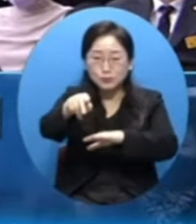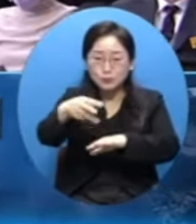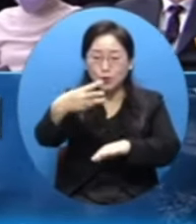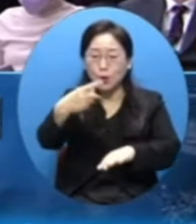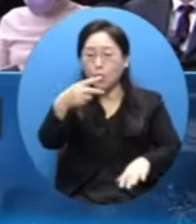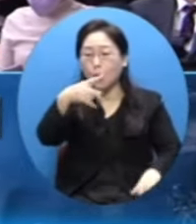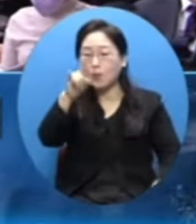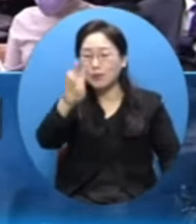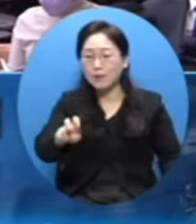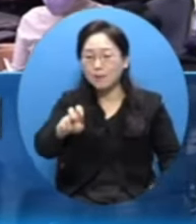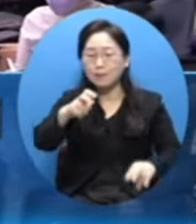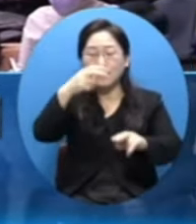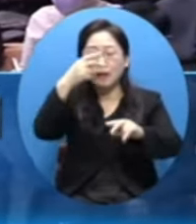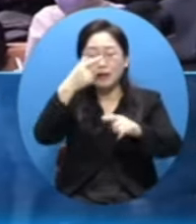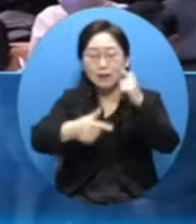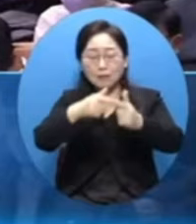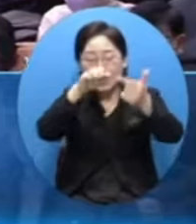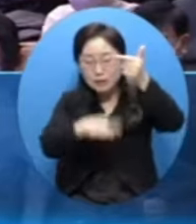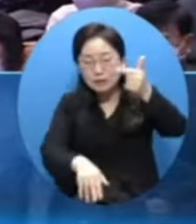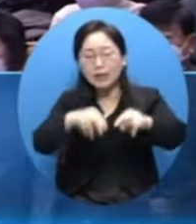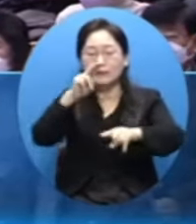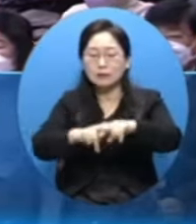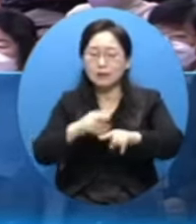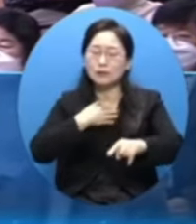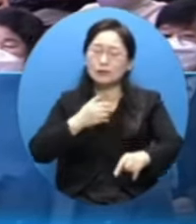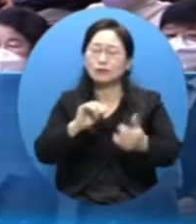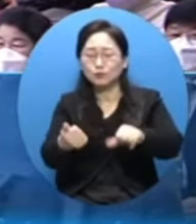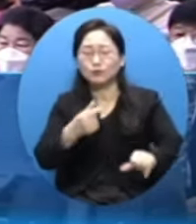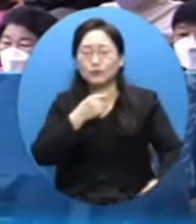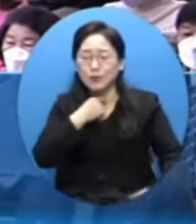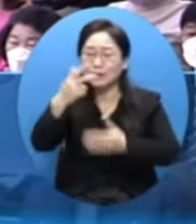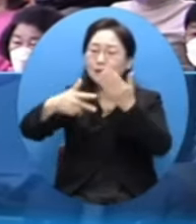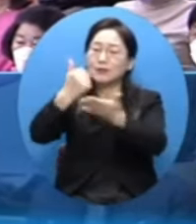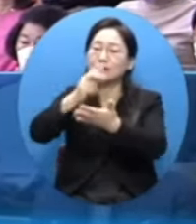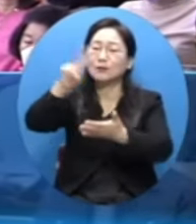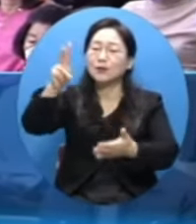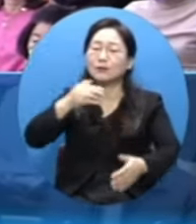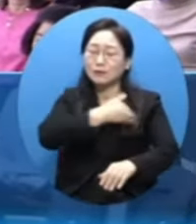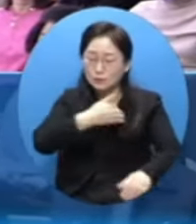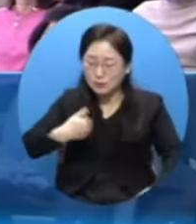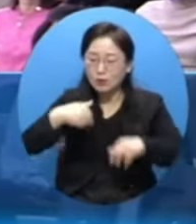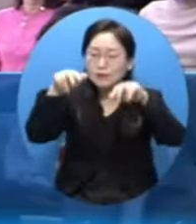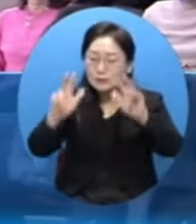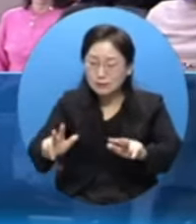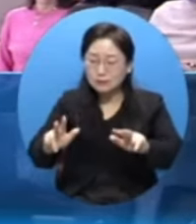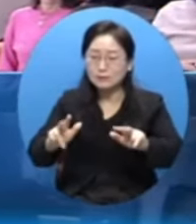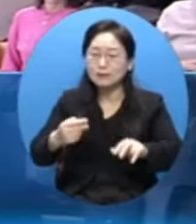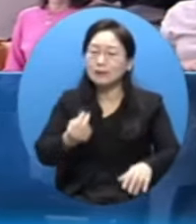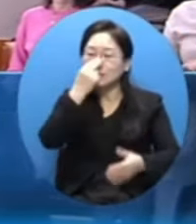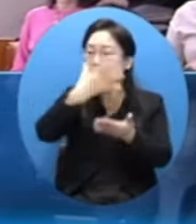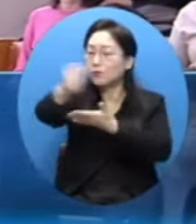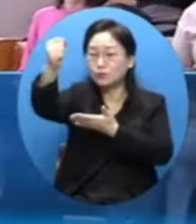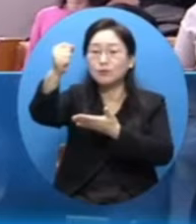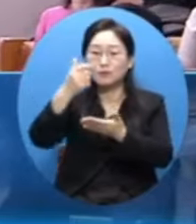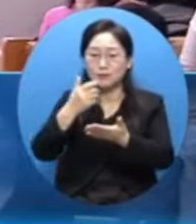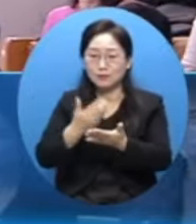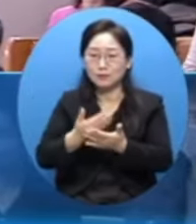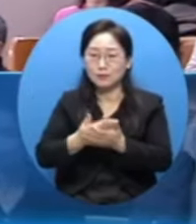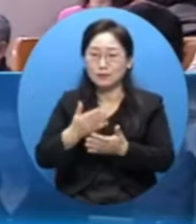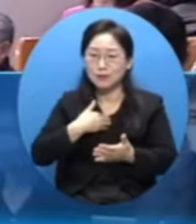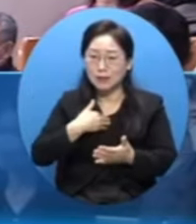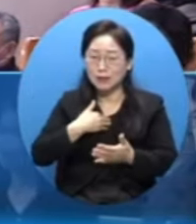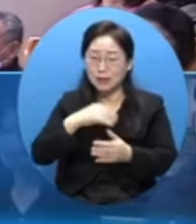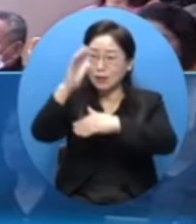로뎀나무 아래에 앉아서 자기가 죽기를 원하여 이르되 야여 넉넉하오니 지금 내 생명을 거두시옵소서 나는